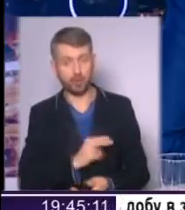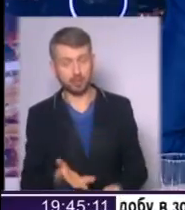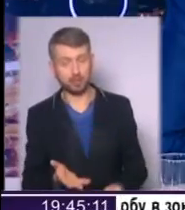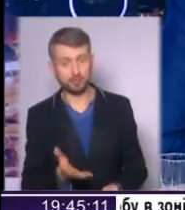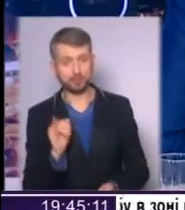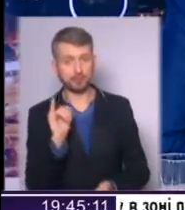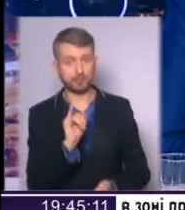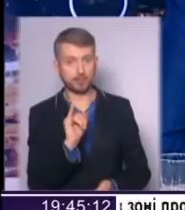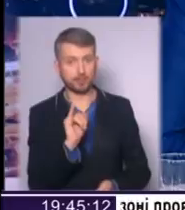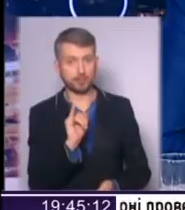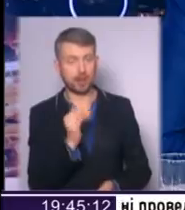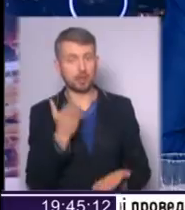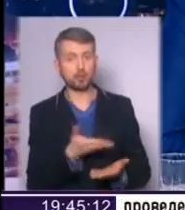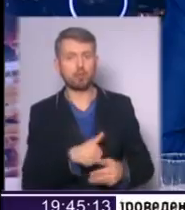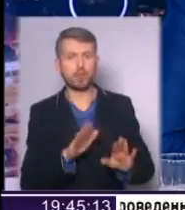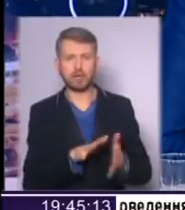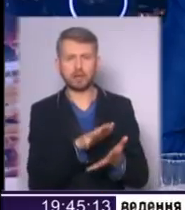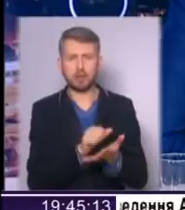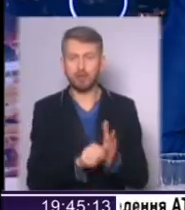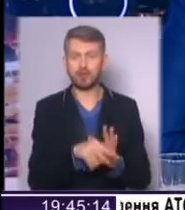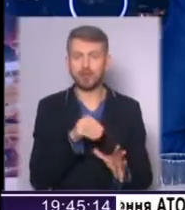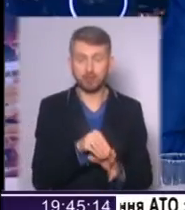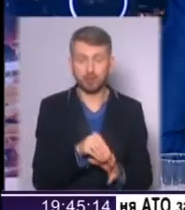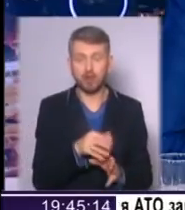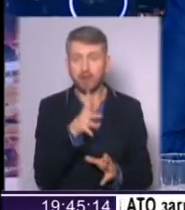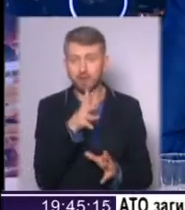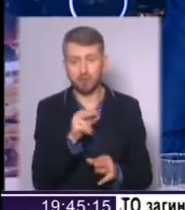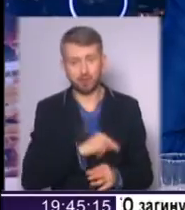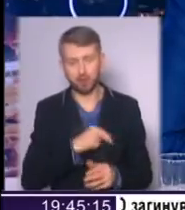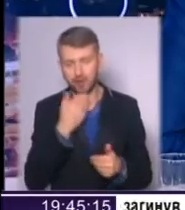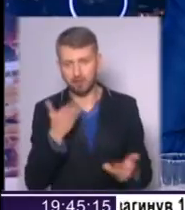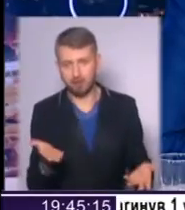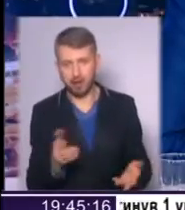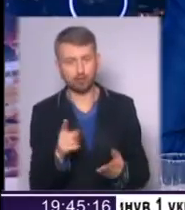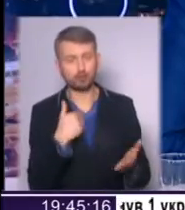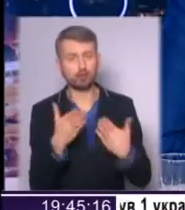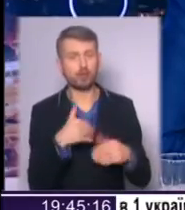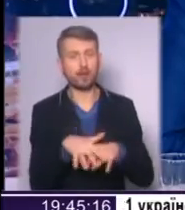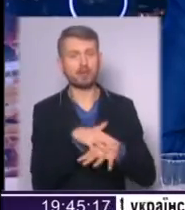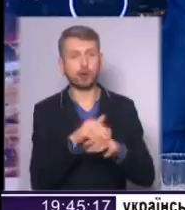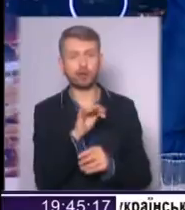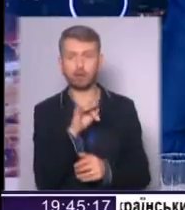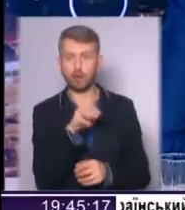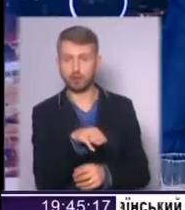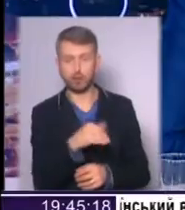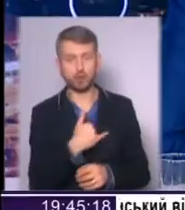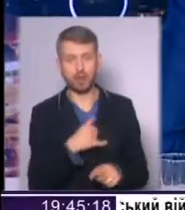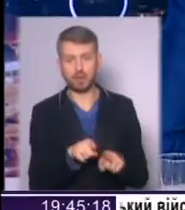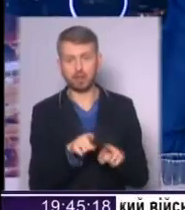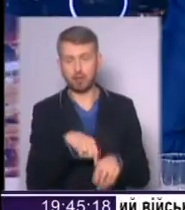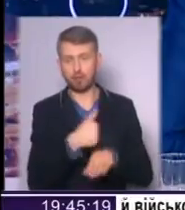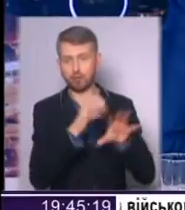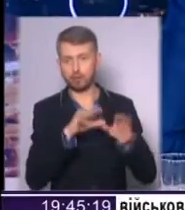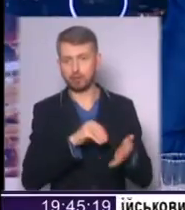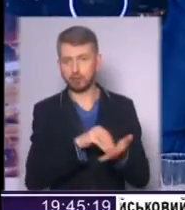І якщо ми тільки займаємося виборами, то нема коли працювати. Що стосується Народного фронту, то у нас так само в Конституції